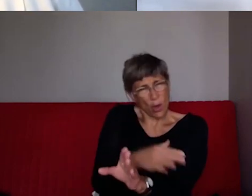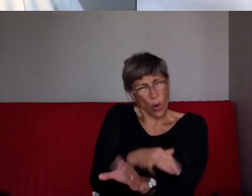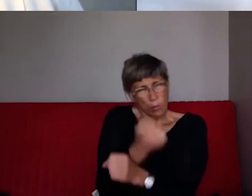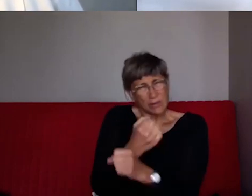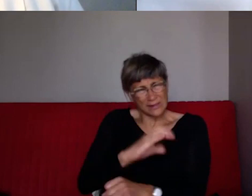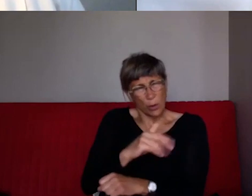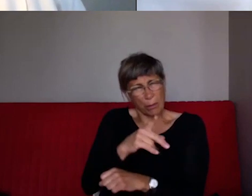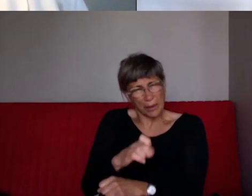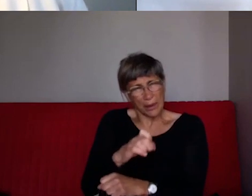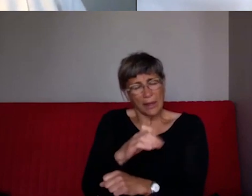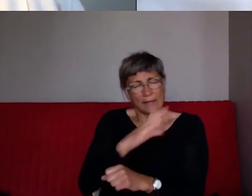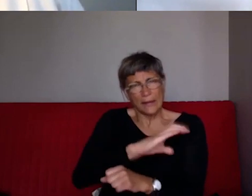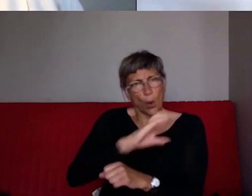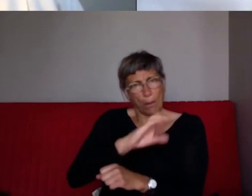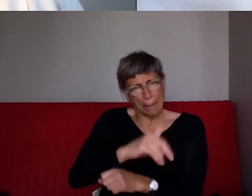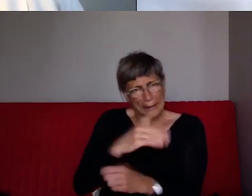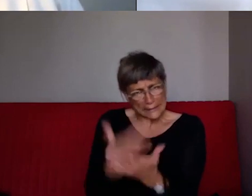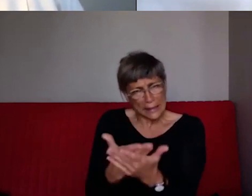CEP. Oui,